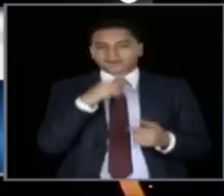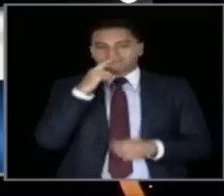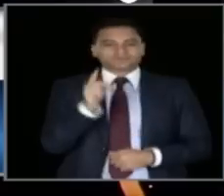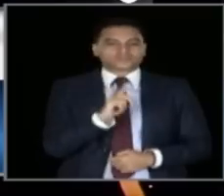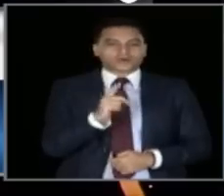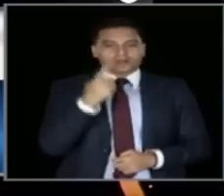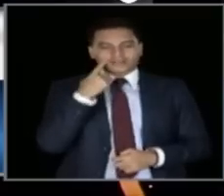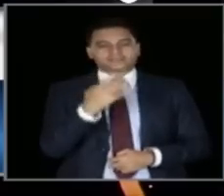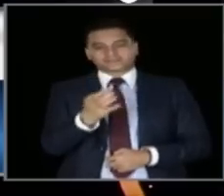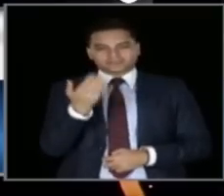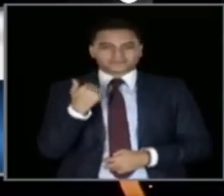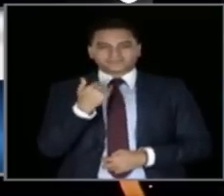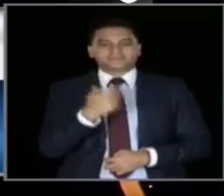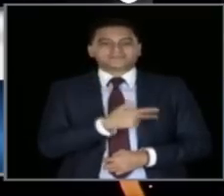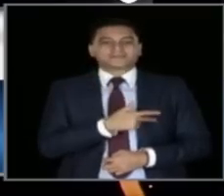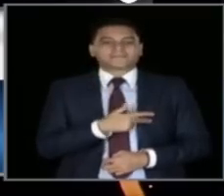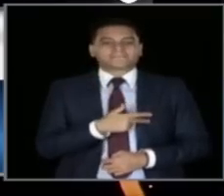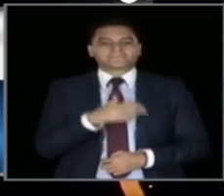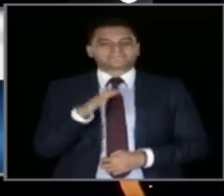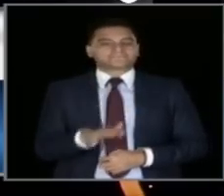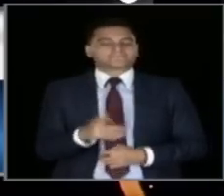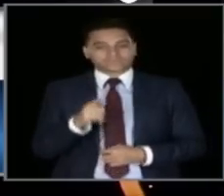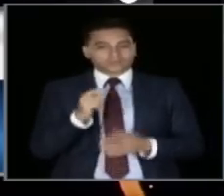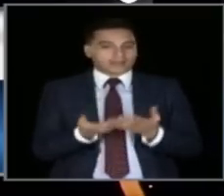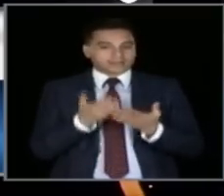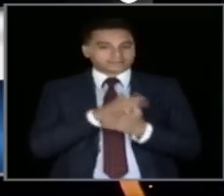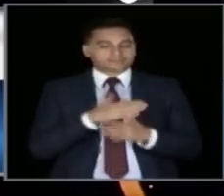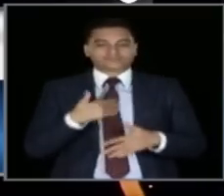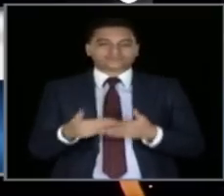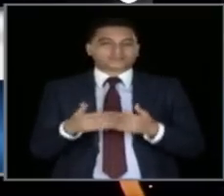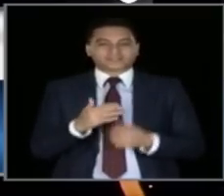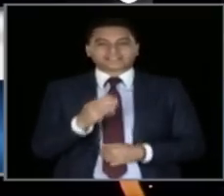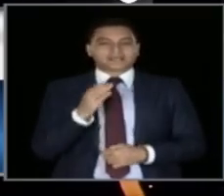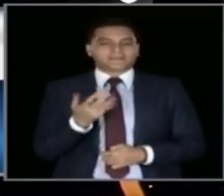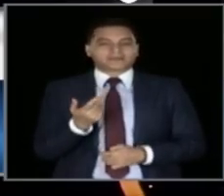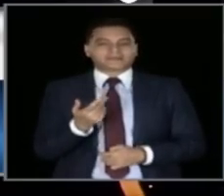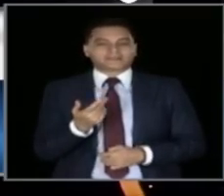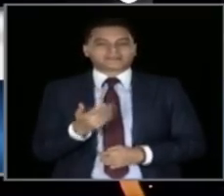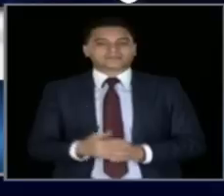ليه؟ قولها بس. ليه؟ لا تستعجلت. اجابتك